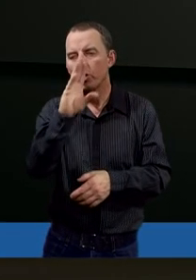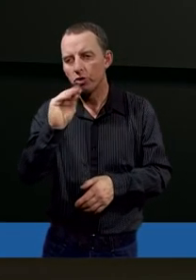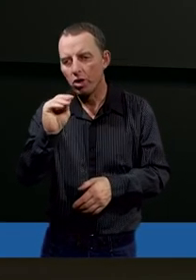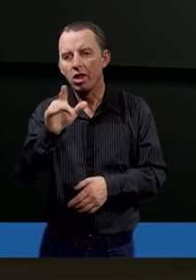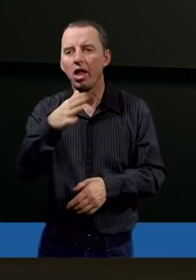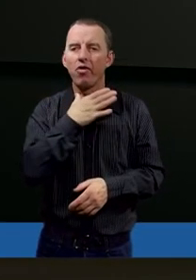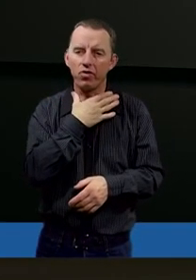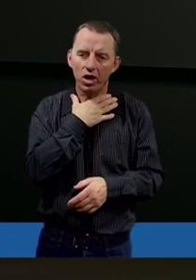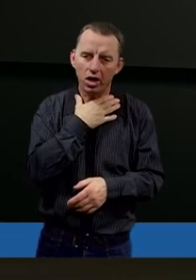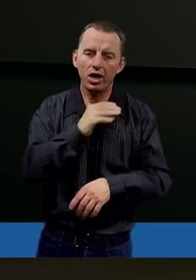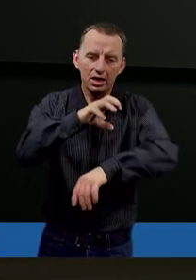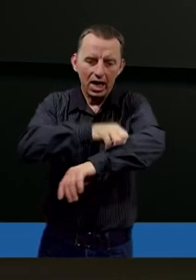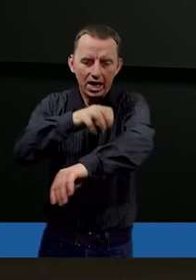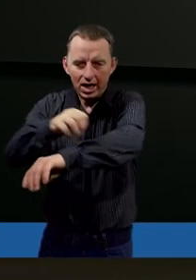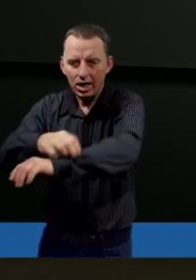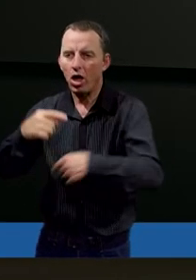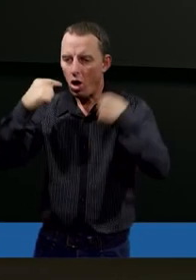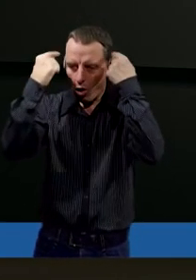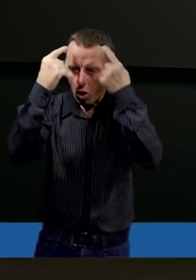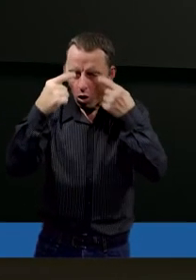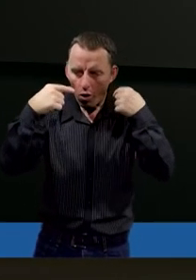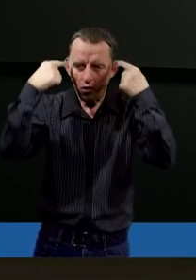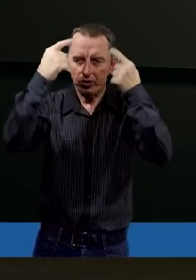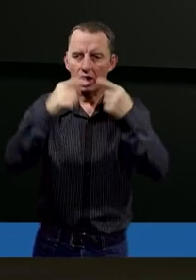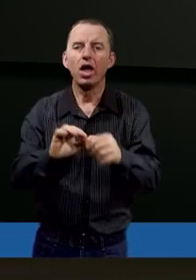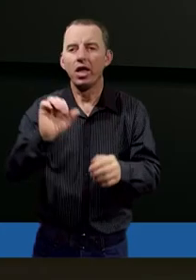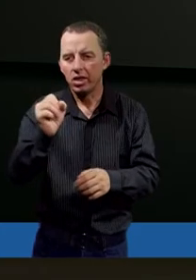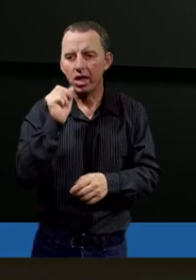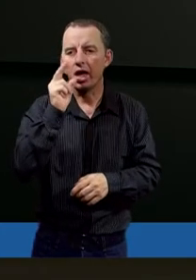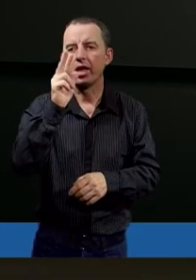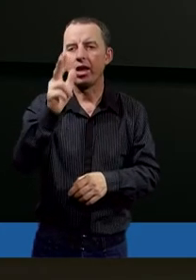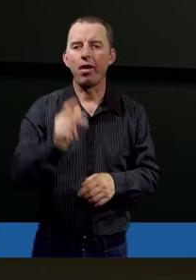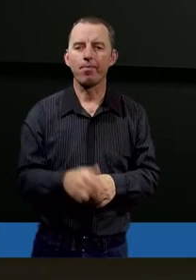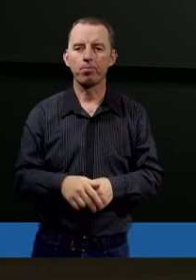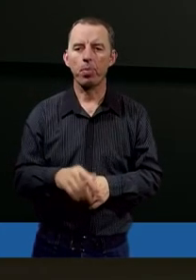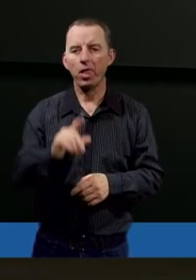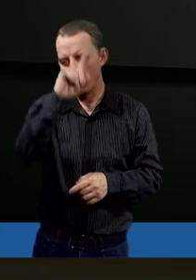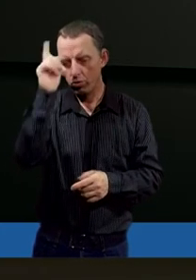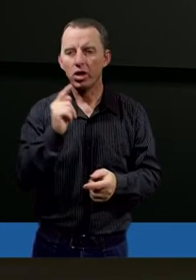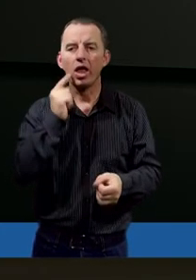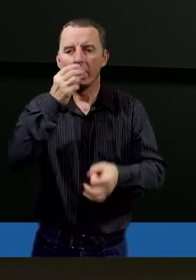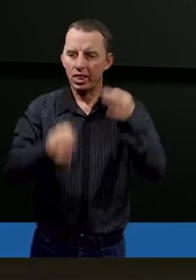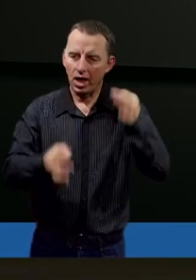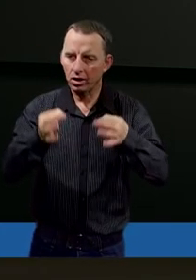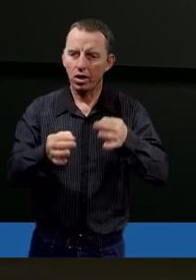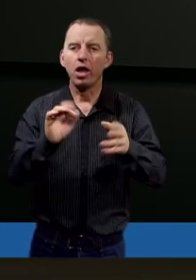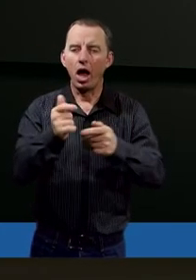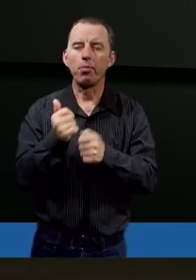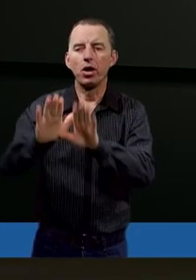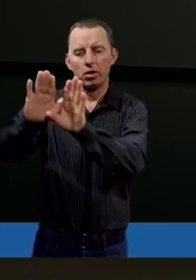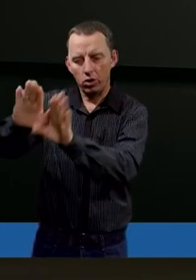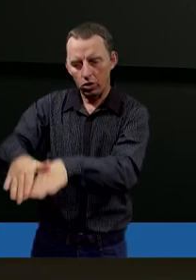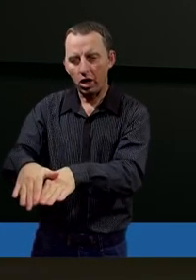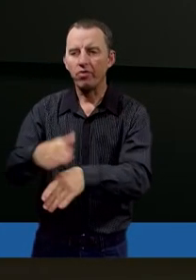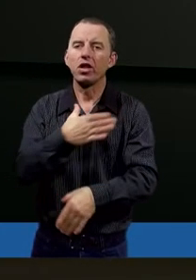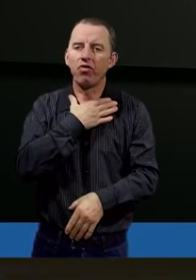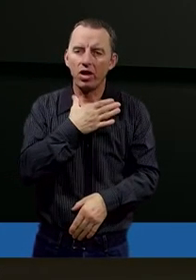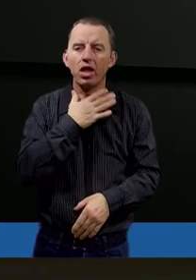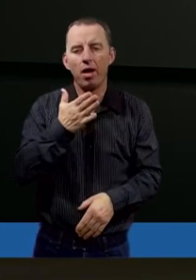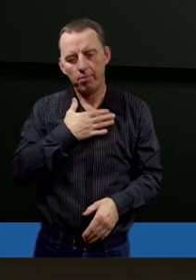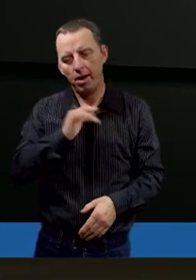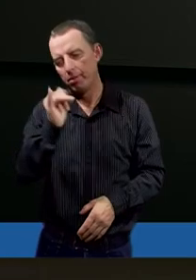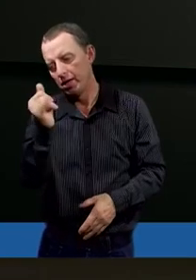te wilki zagryzają owce, a jednak ludzie decydują się, żeby je zostawić. No, mamy